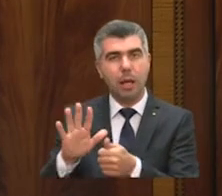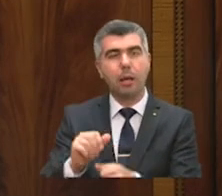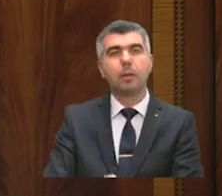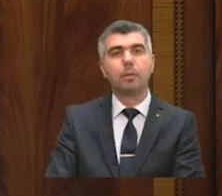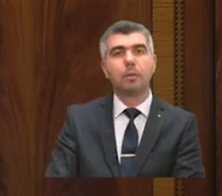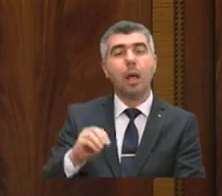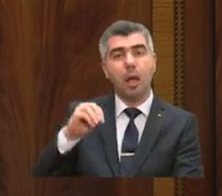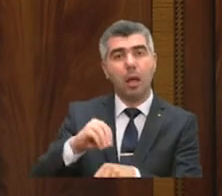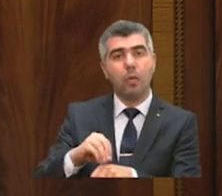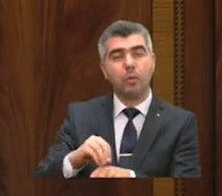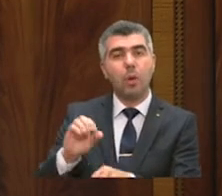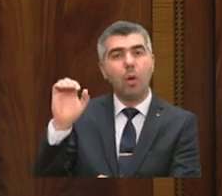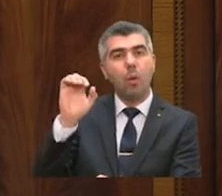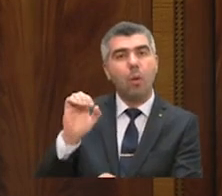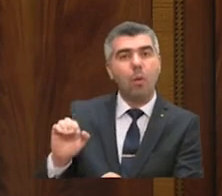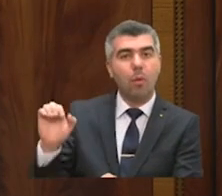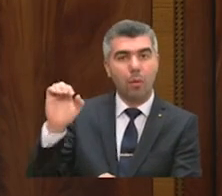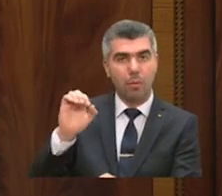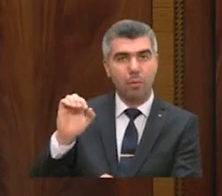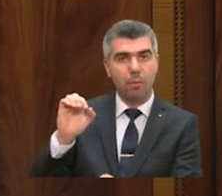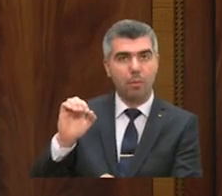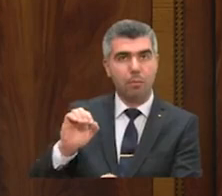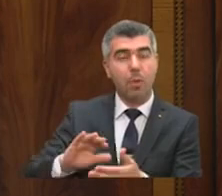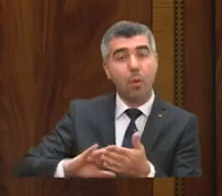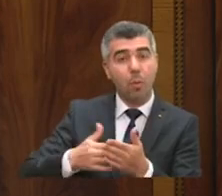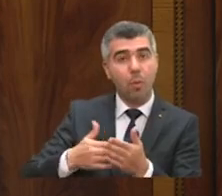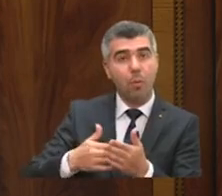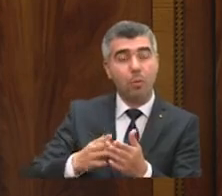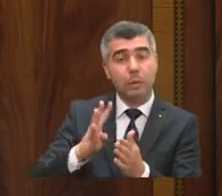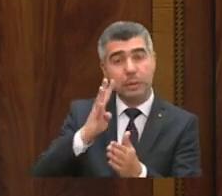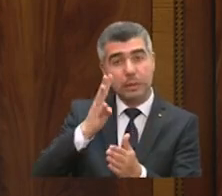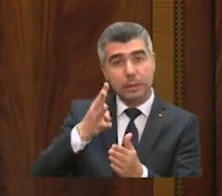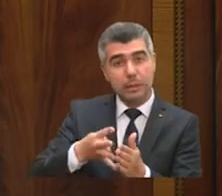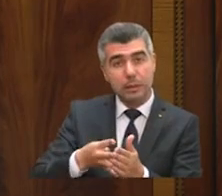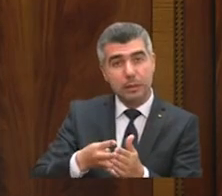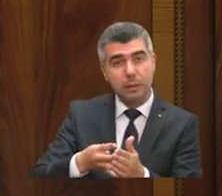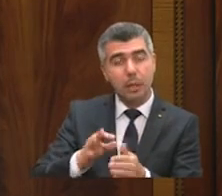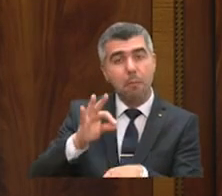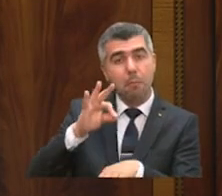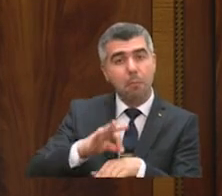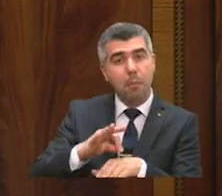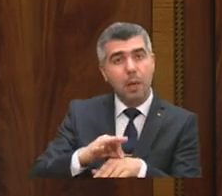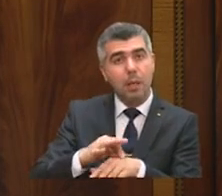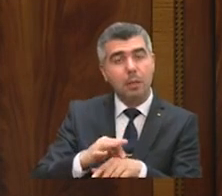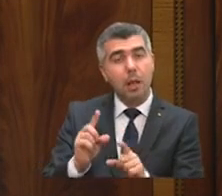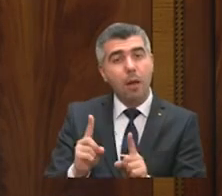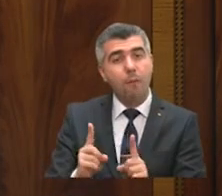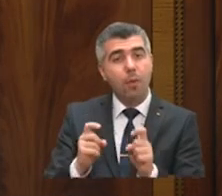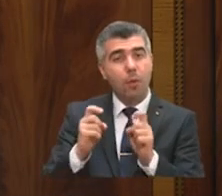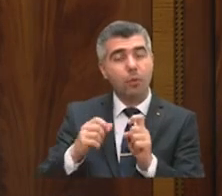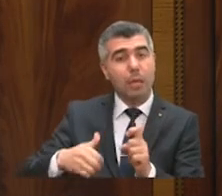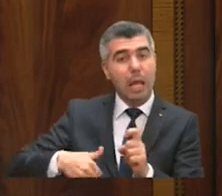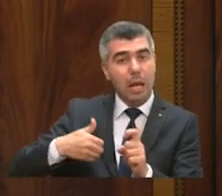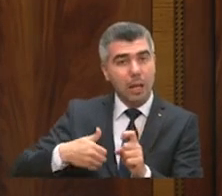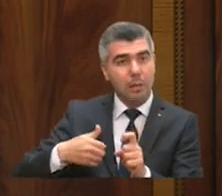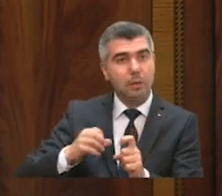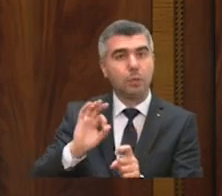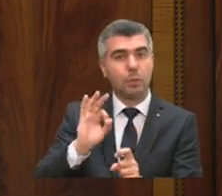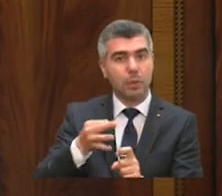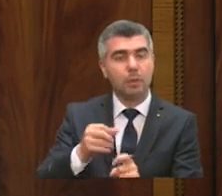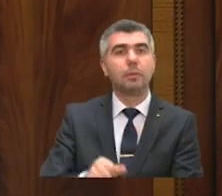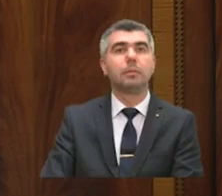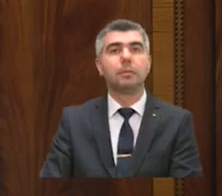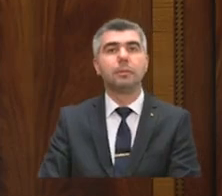من اوروبا وعندها جميع الاعراض ديال انه عنده مرض ديال جدري